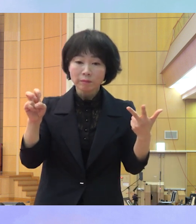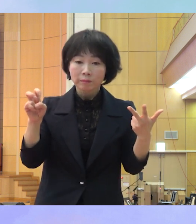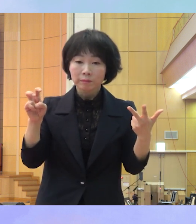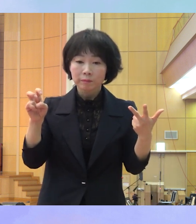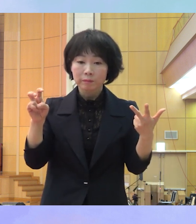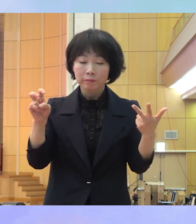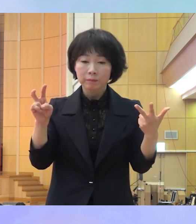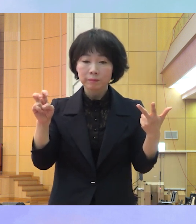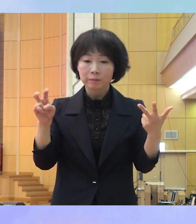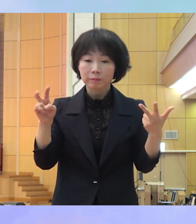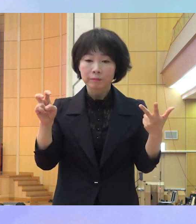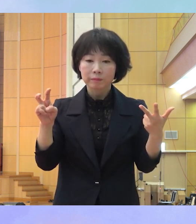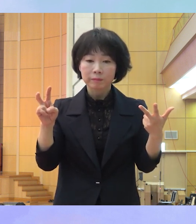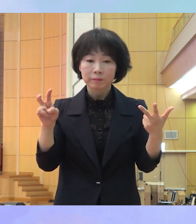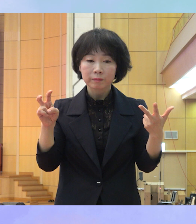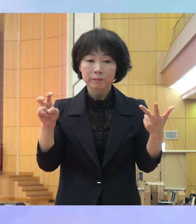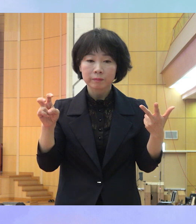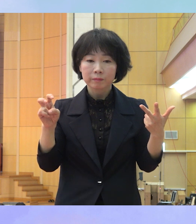7절